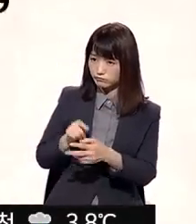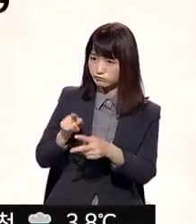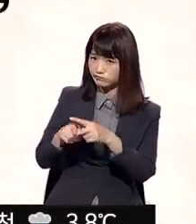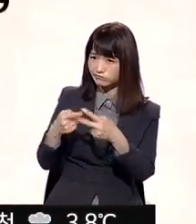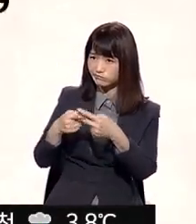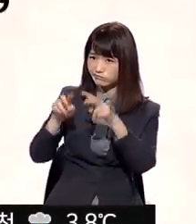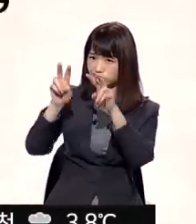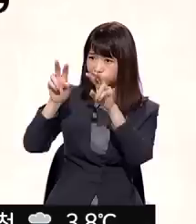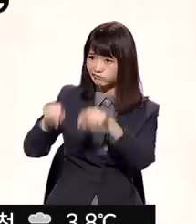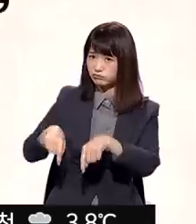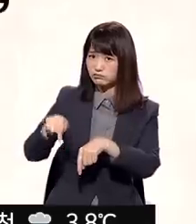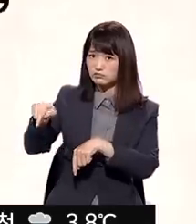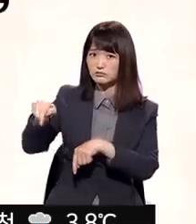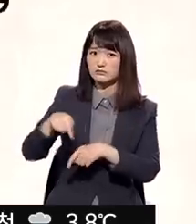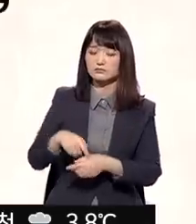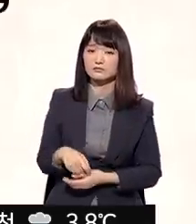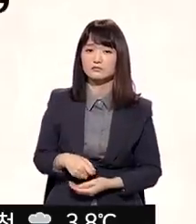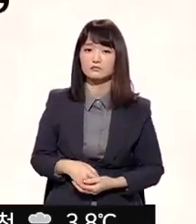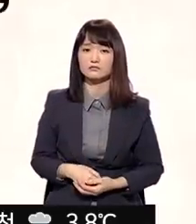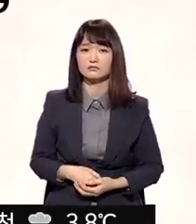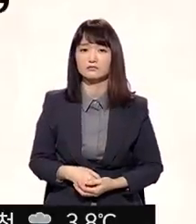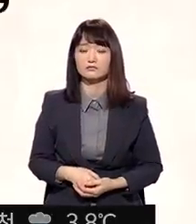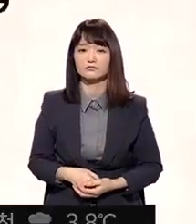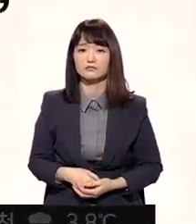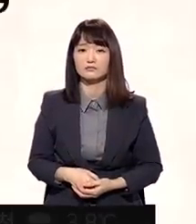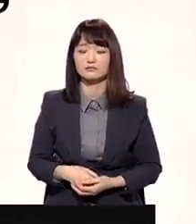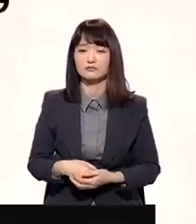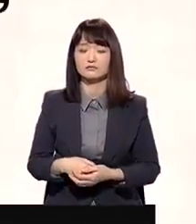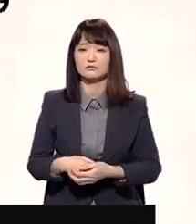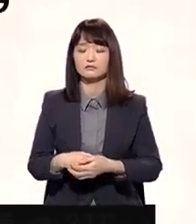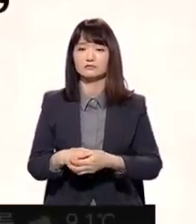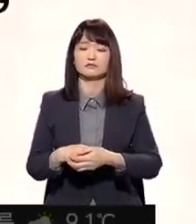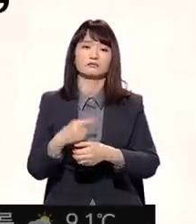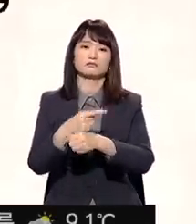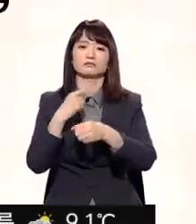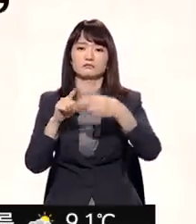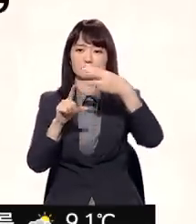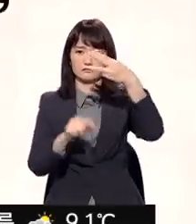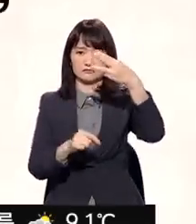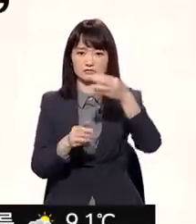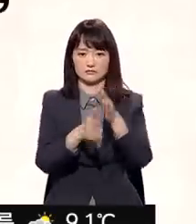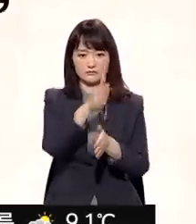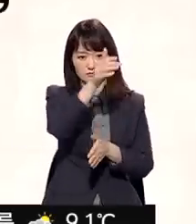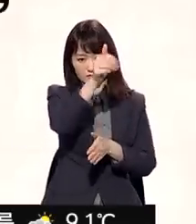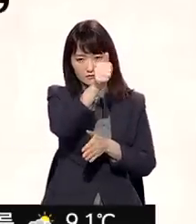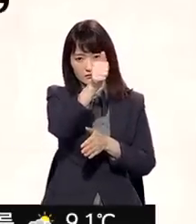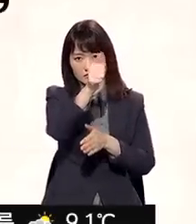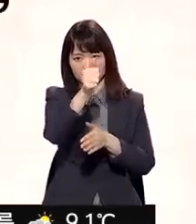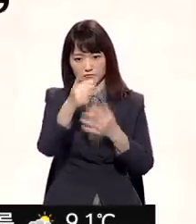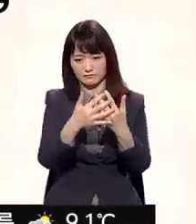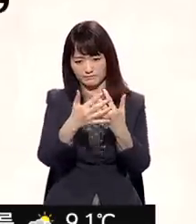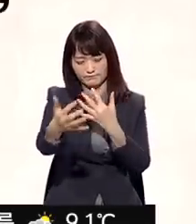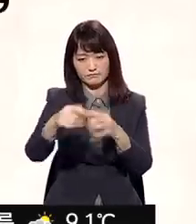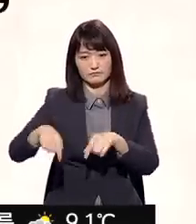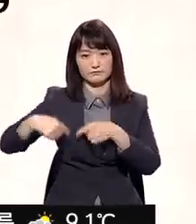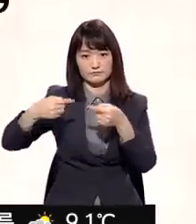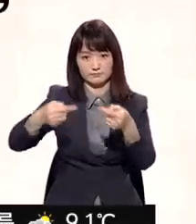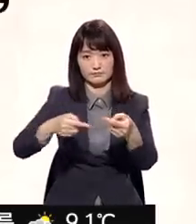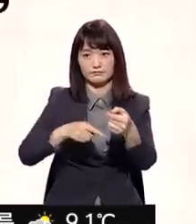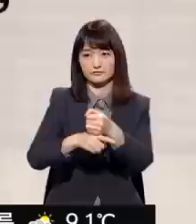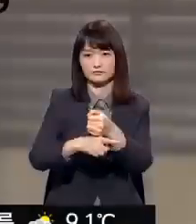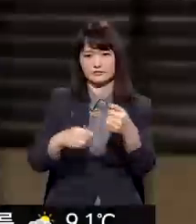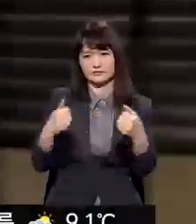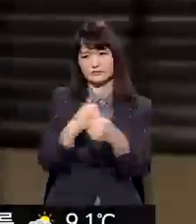거 아니야 발언을 했다라고 합니다. 이거 말고도 지난해 3월에 본사 앞에서 집회에 참가했던 이유만으로 또